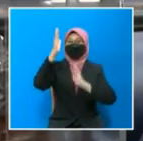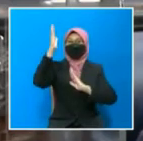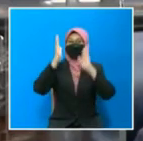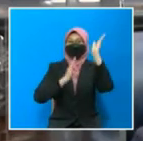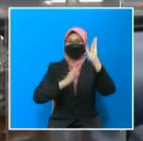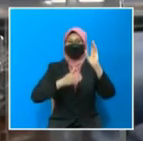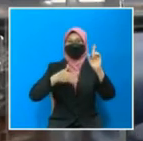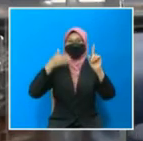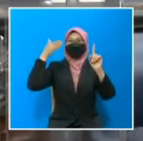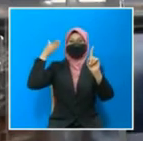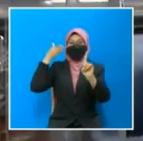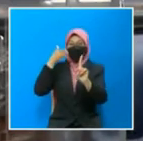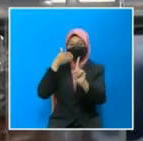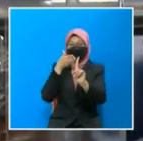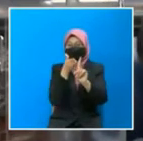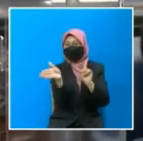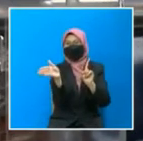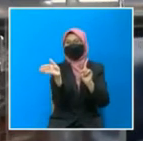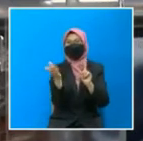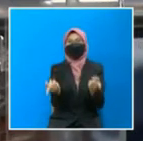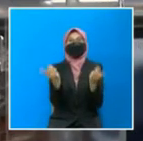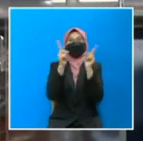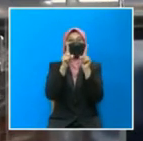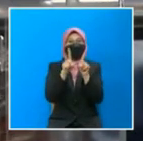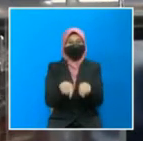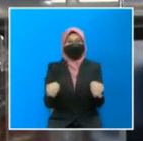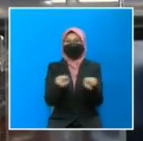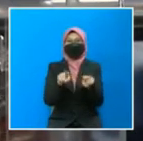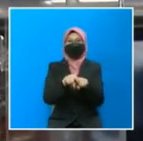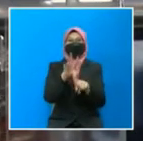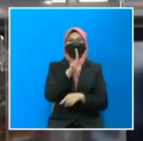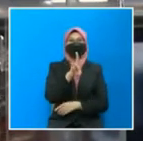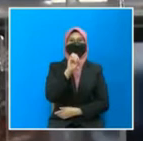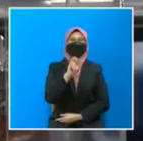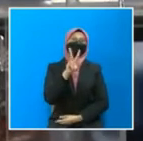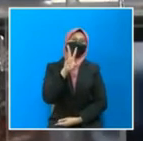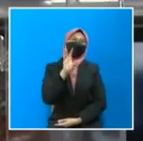sasaran tersasar seperti yang berlaku pada tahun 2020.